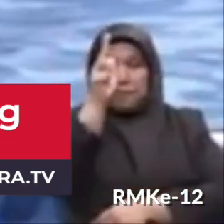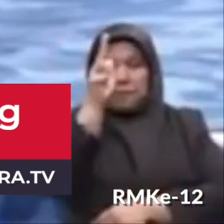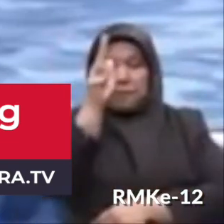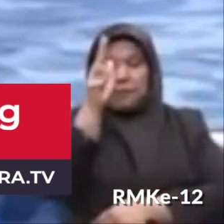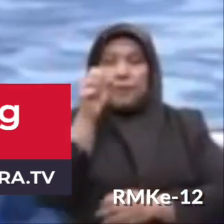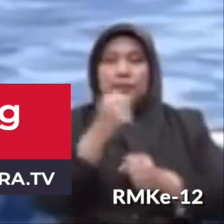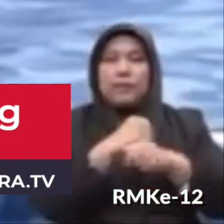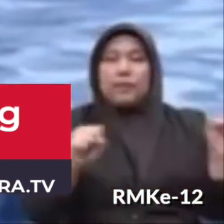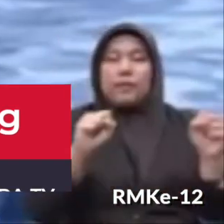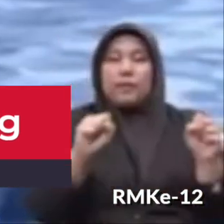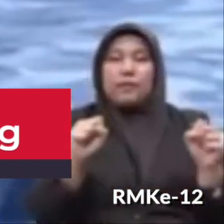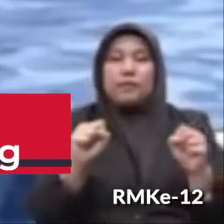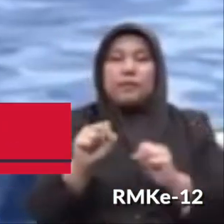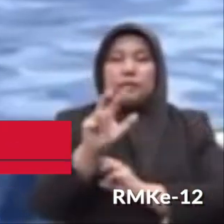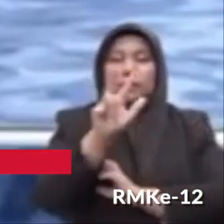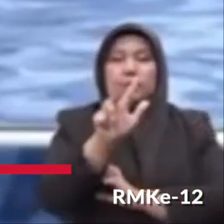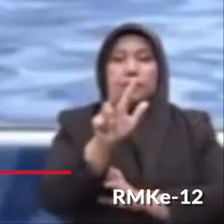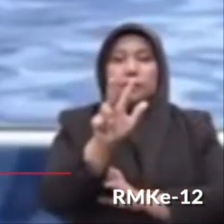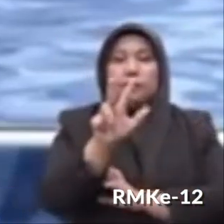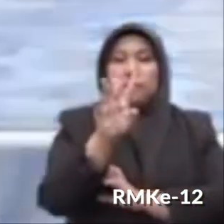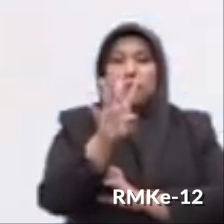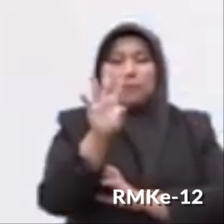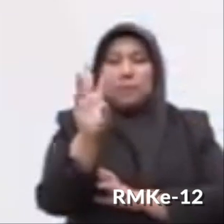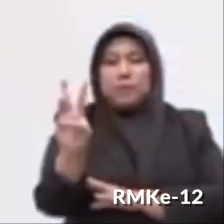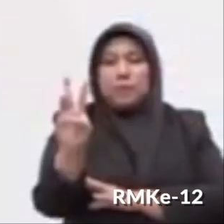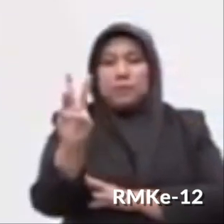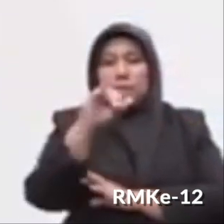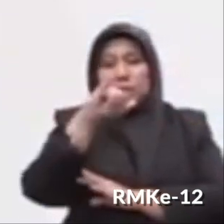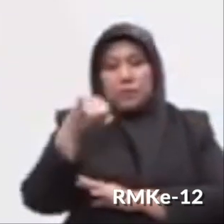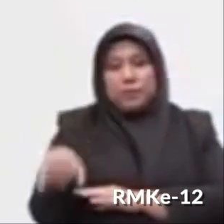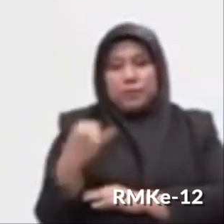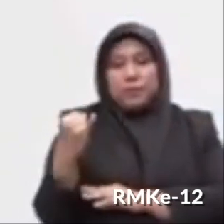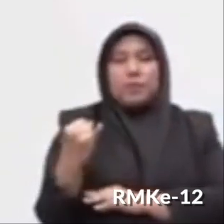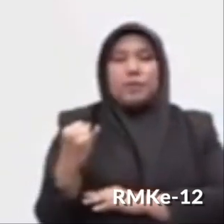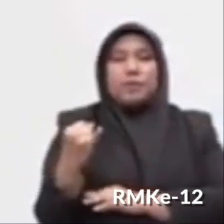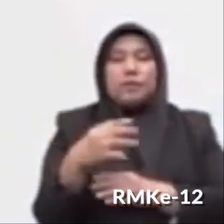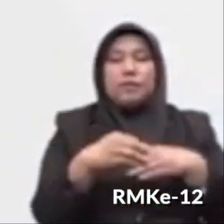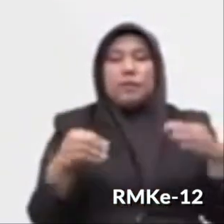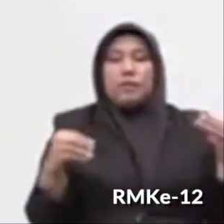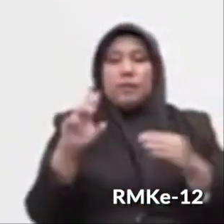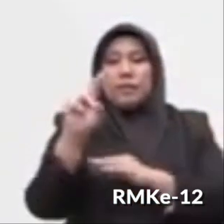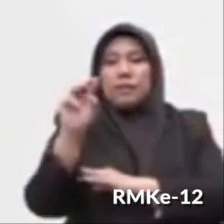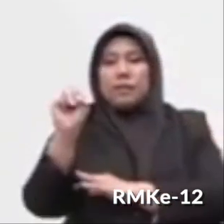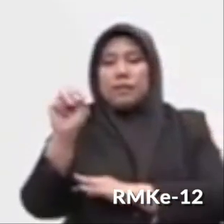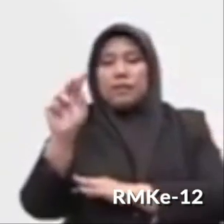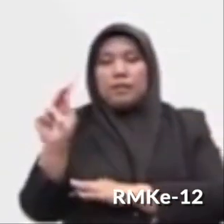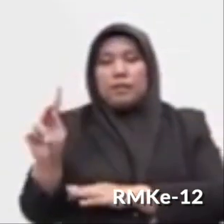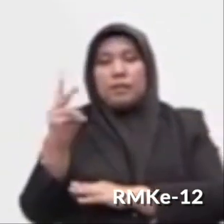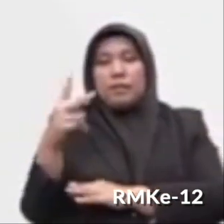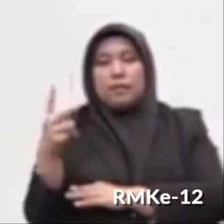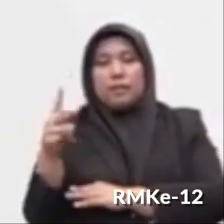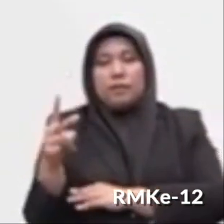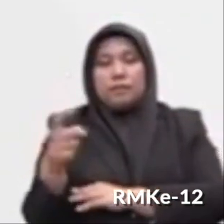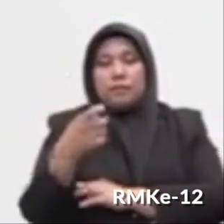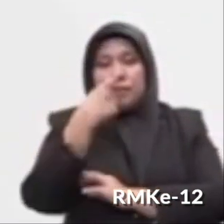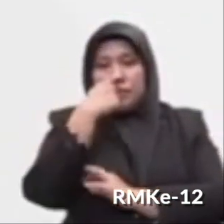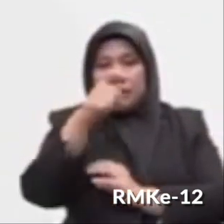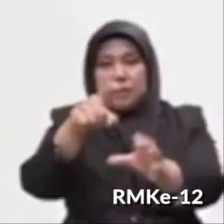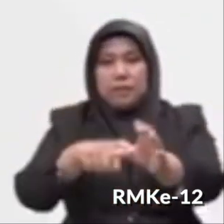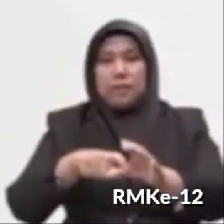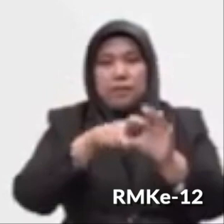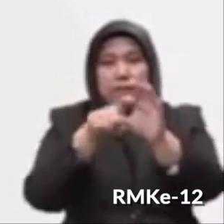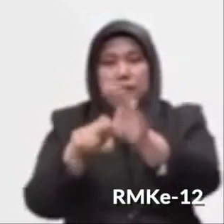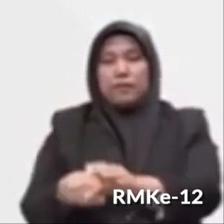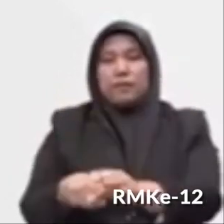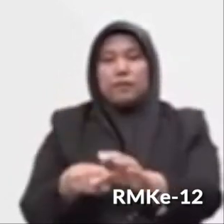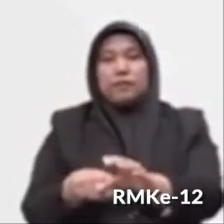berjumlah 346 juta Ringgit dalam tempo rmq 12 untuk menarik penglihatan golongan beliau dalam